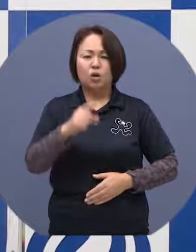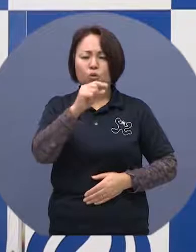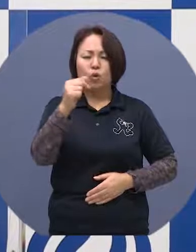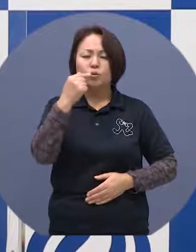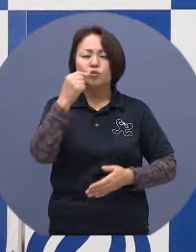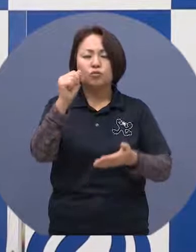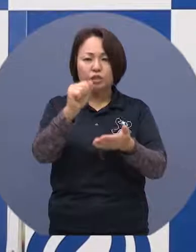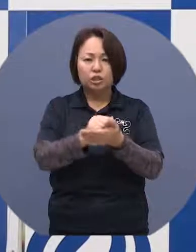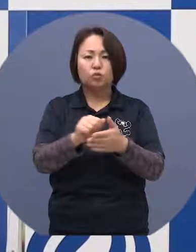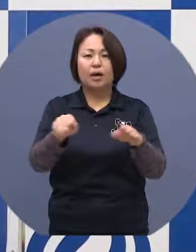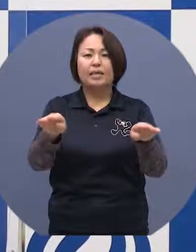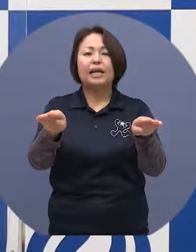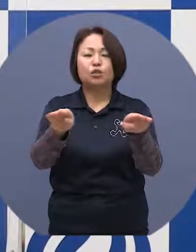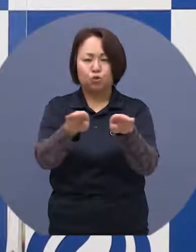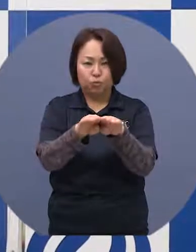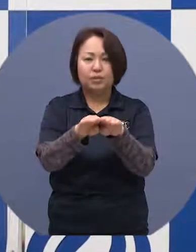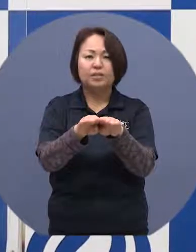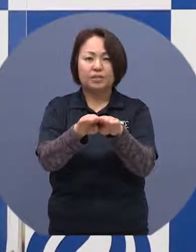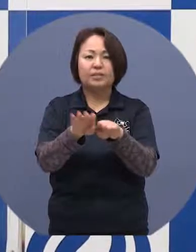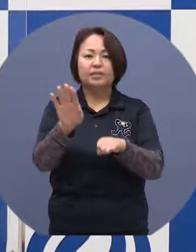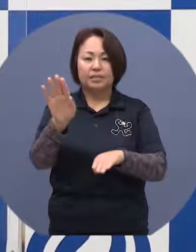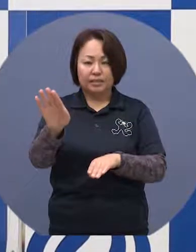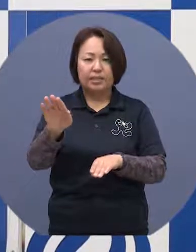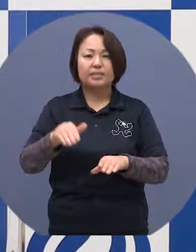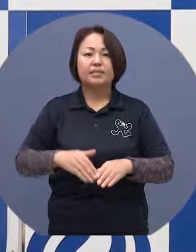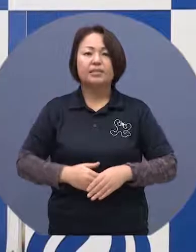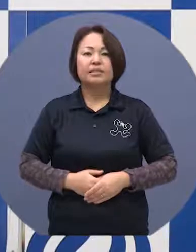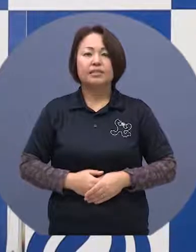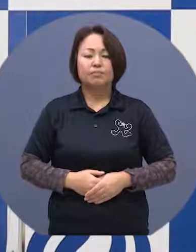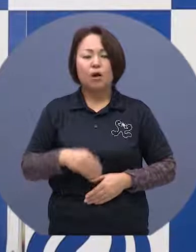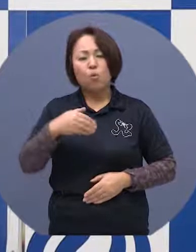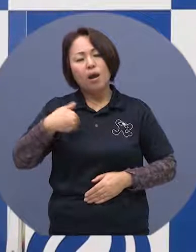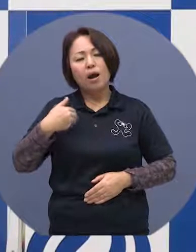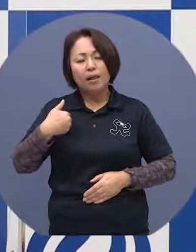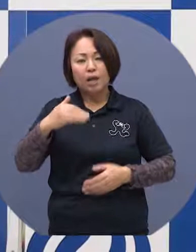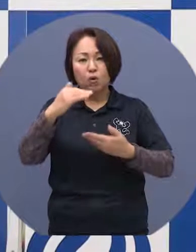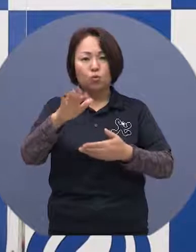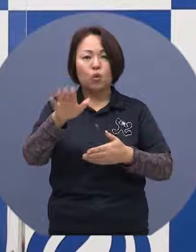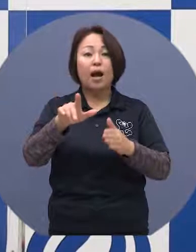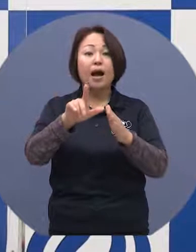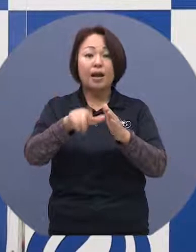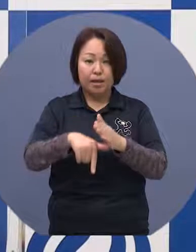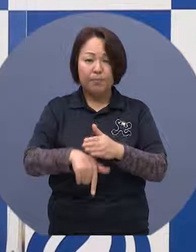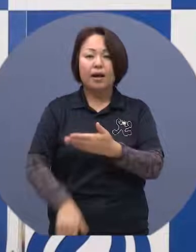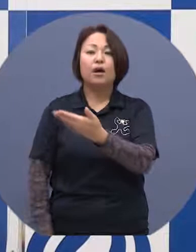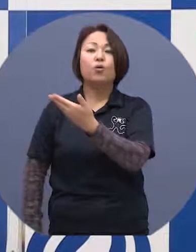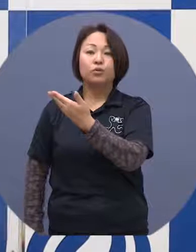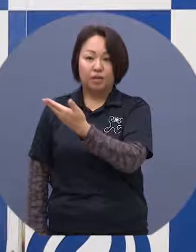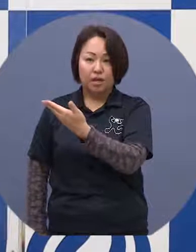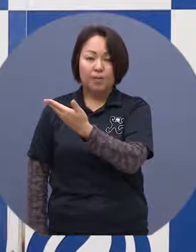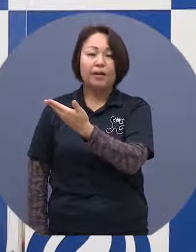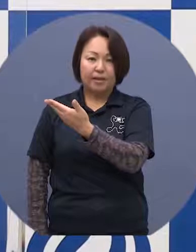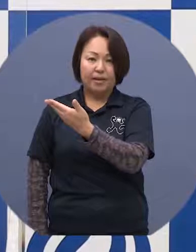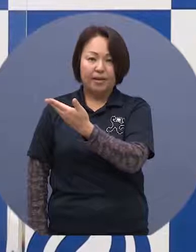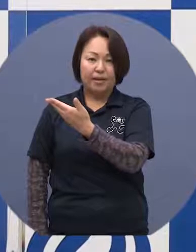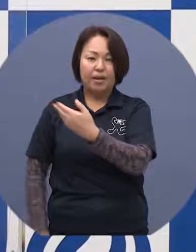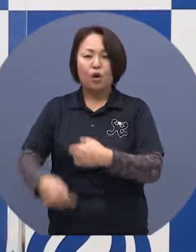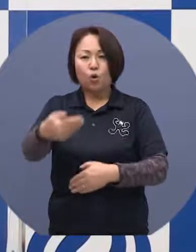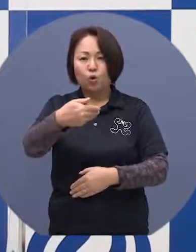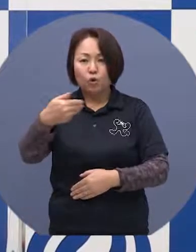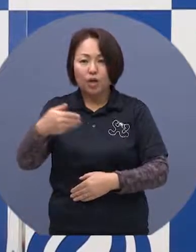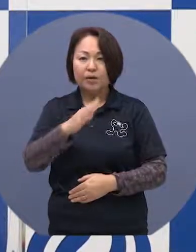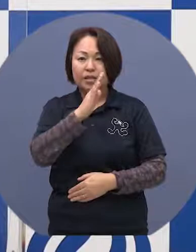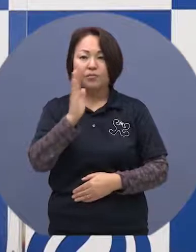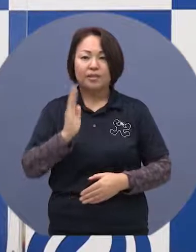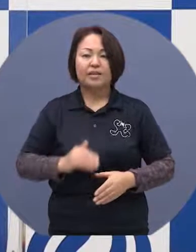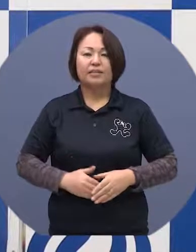は休業となっておりますけれどもあのご不明な点がございましたらこちらの方までお問い合わせ頂ければと思っており